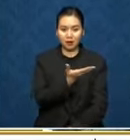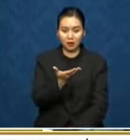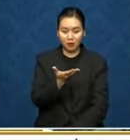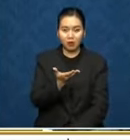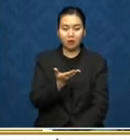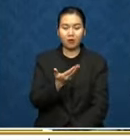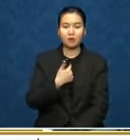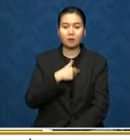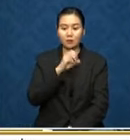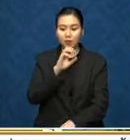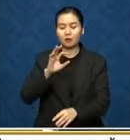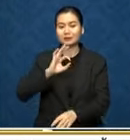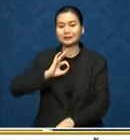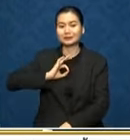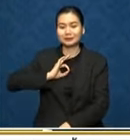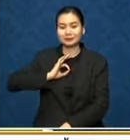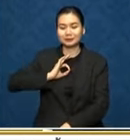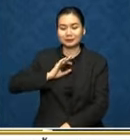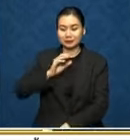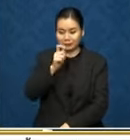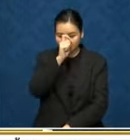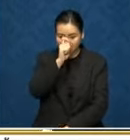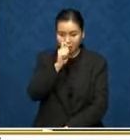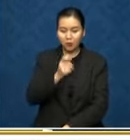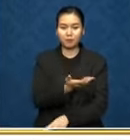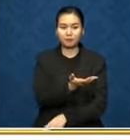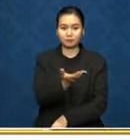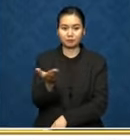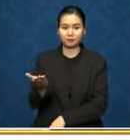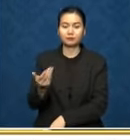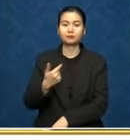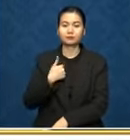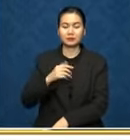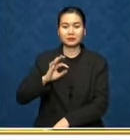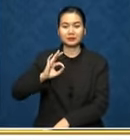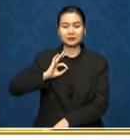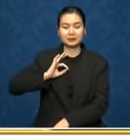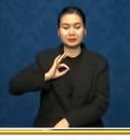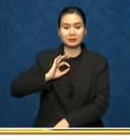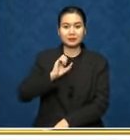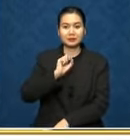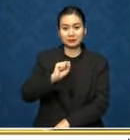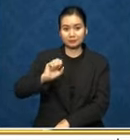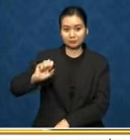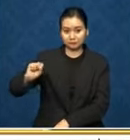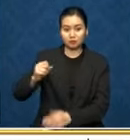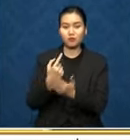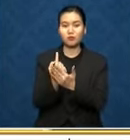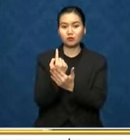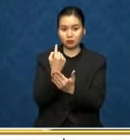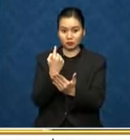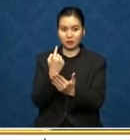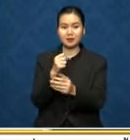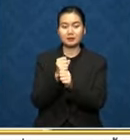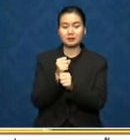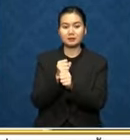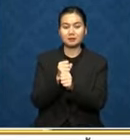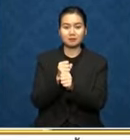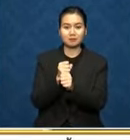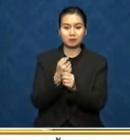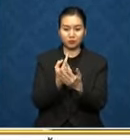กล่าวผ่านไปถึงเพื่อนสมาชิกที่เคารพทุกท่านอีกครั้งพวกเราเป็นสมาชิกสภาผู้แดนราษฎรพวกเราเป็นผู้